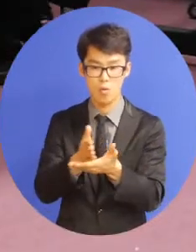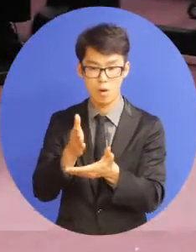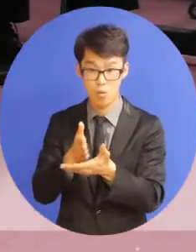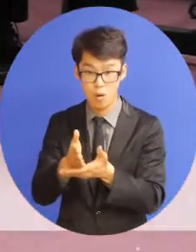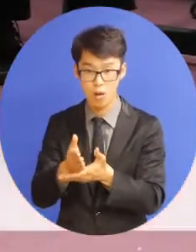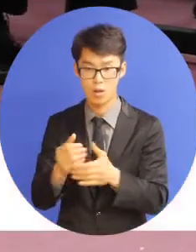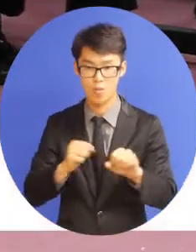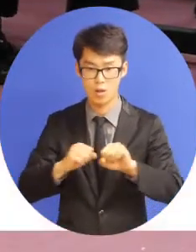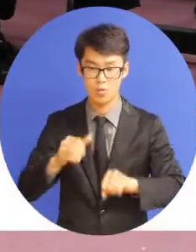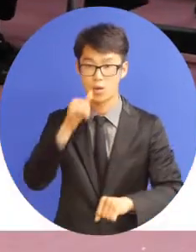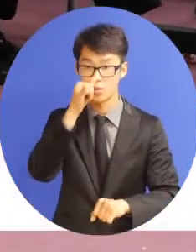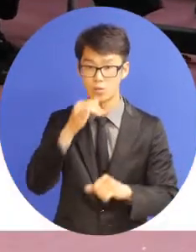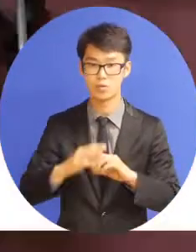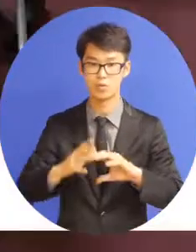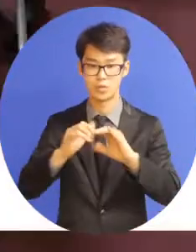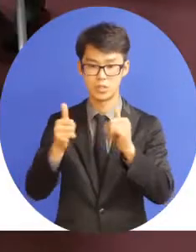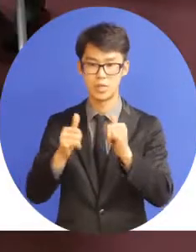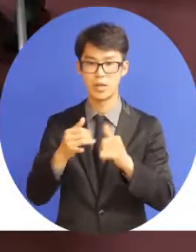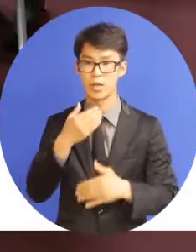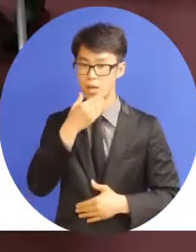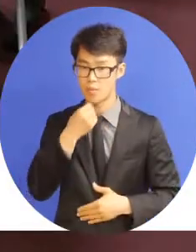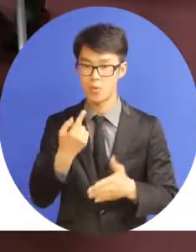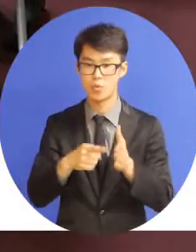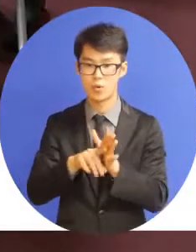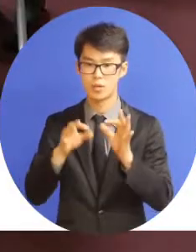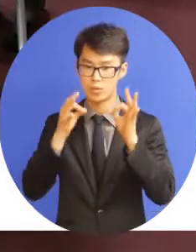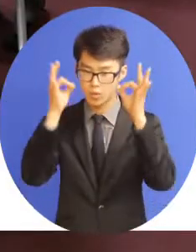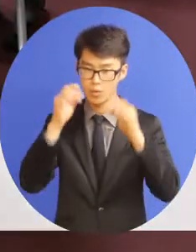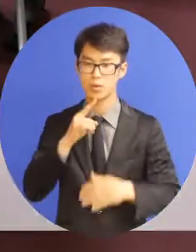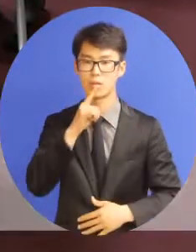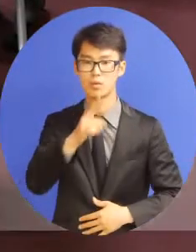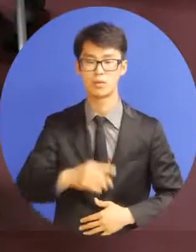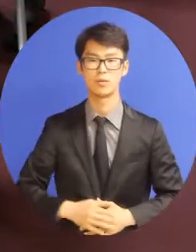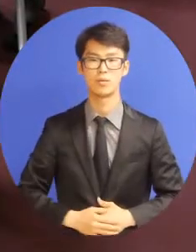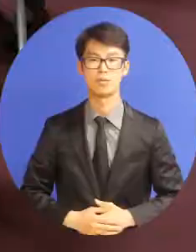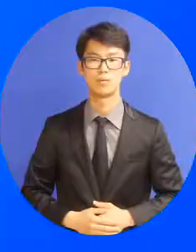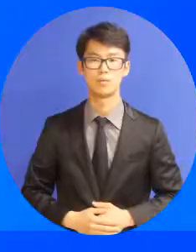없이 추진하고 시민의 행복지수를 높이는 데 힘쓰겠다고 밝혔습니다.